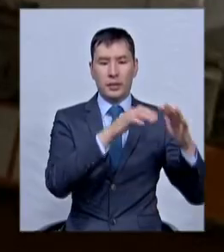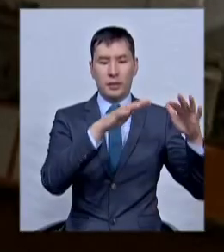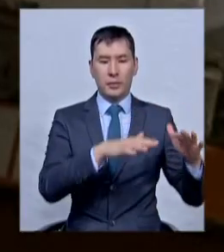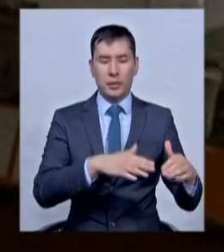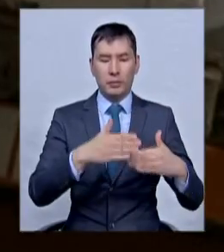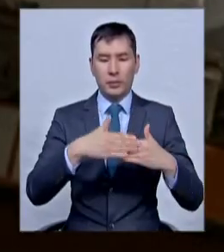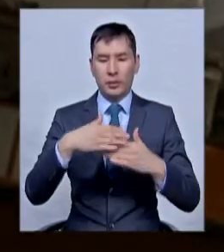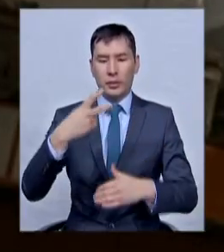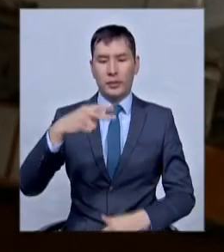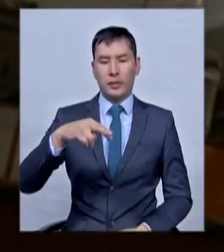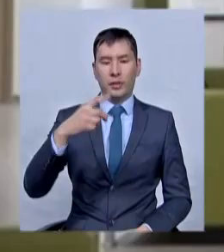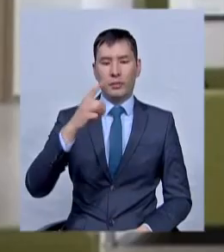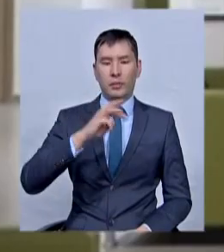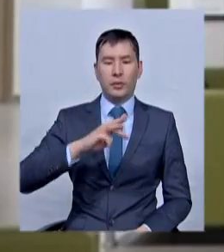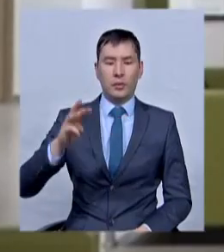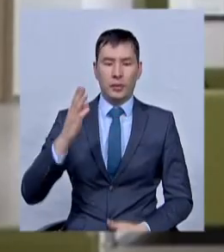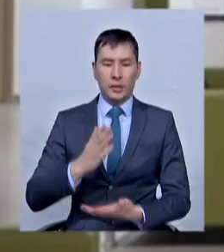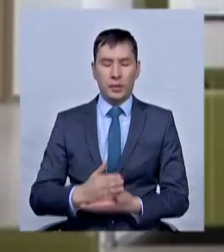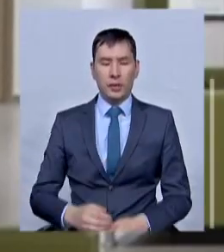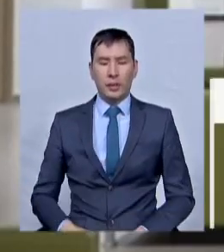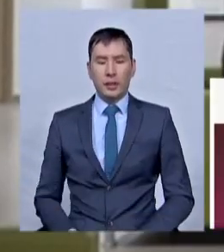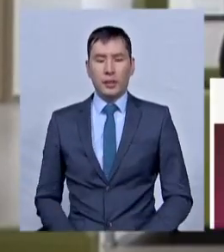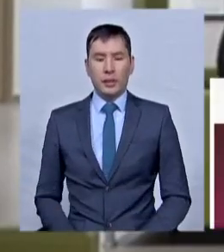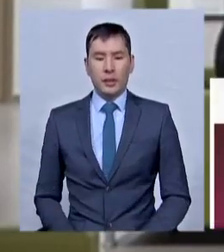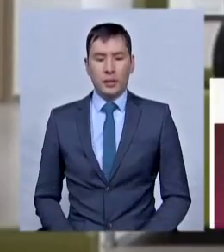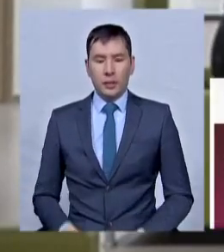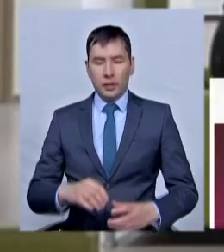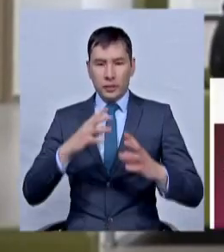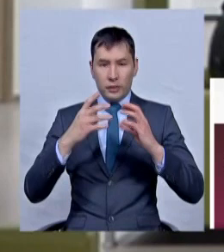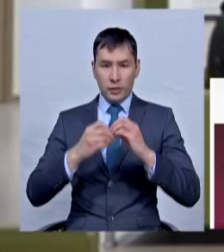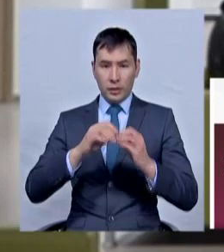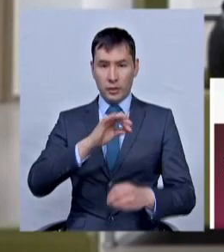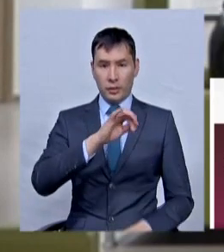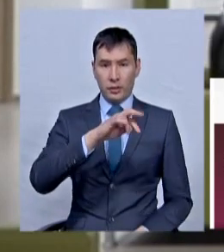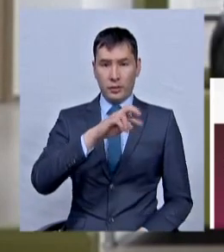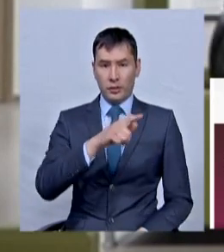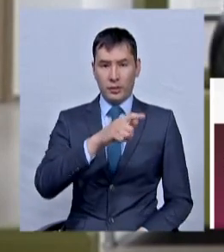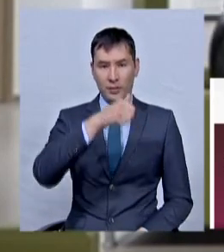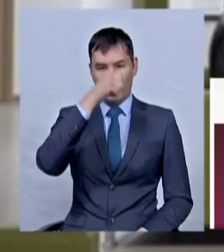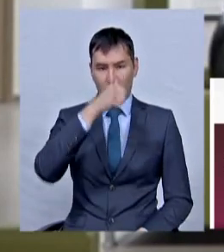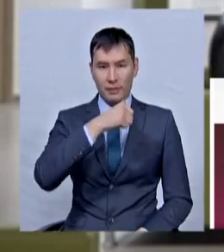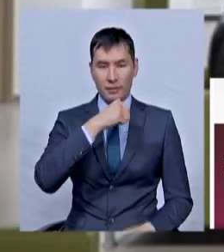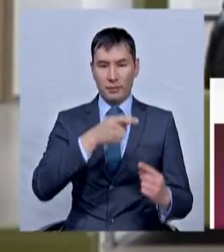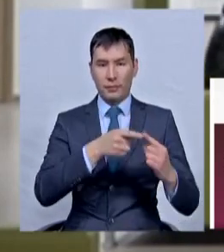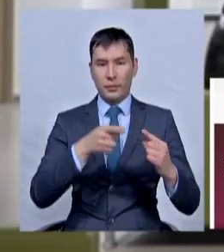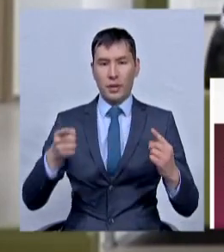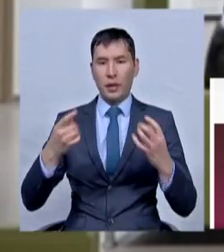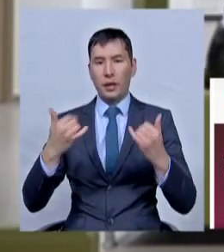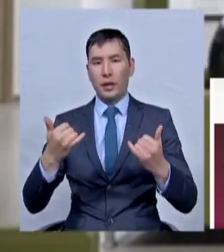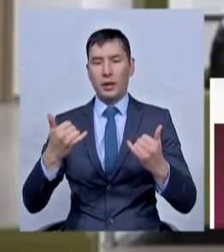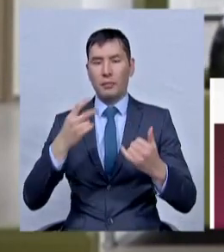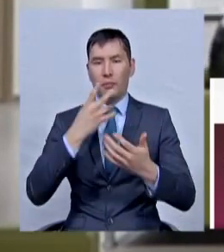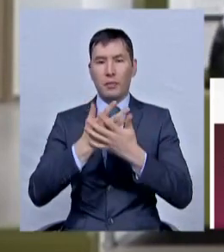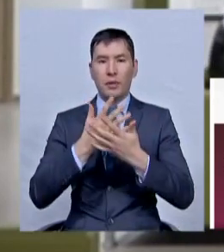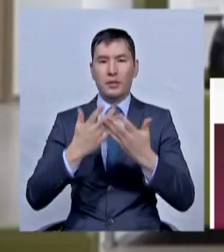препараттардың 21 миллион данасы бар. Жалпы шілде айының көрсеткіштерін, науқастардың емханаларға түскен көрсеткіштерін ала